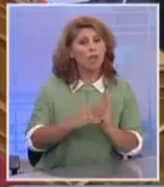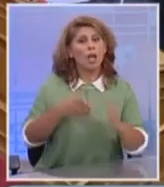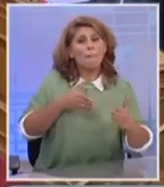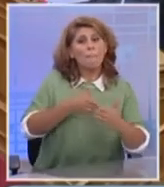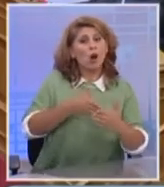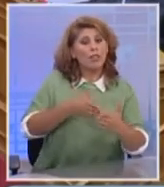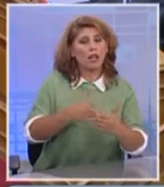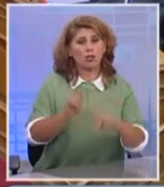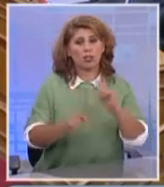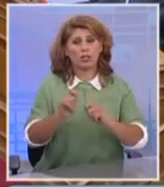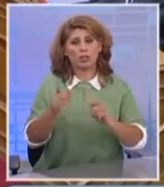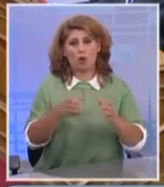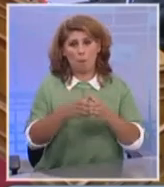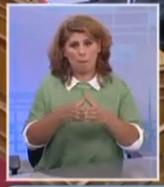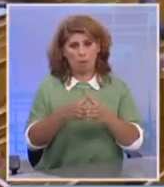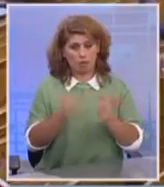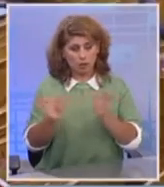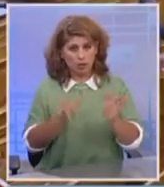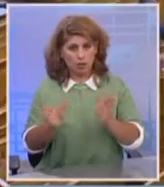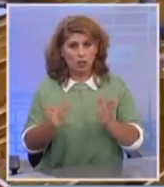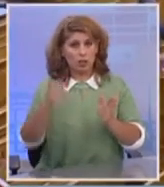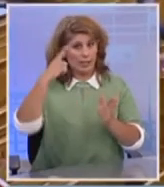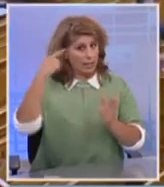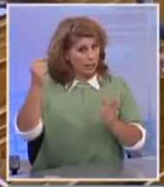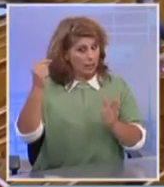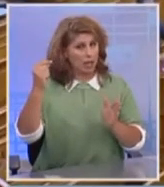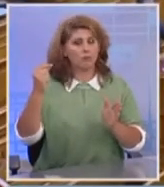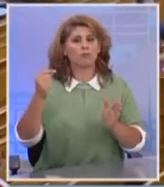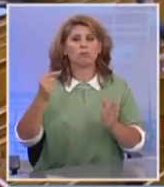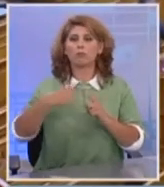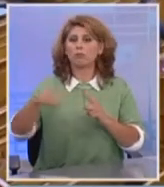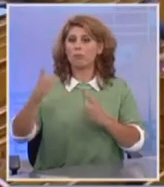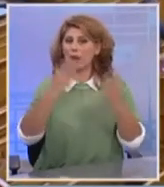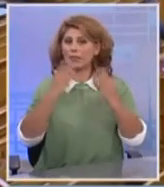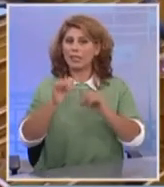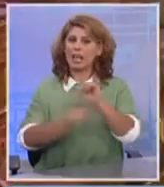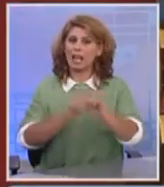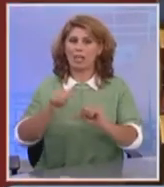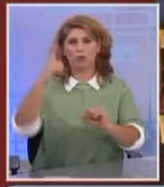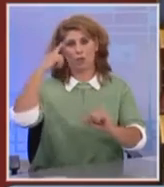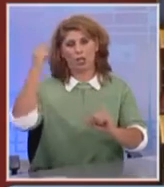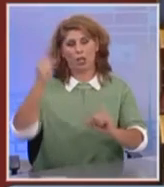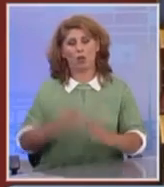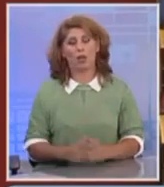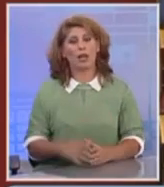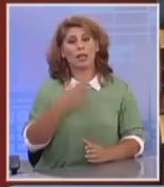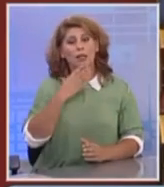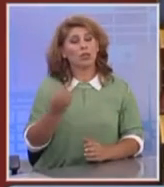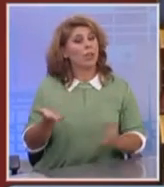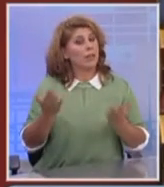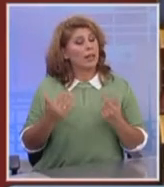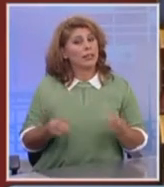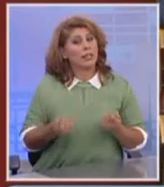εμπόδια στη συγκρότηση ομάδων προσανατολισμού σε λύκεια, στέλνετε μαθητές να αλλάξουν διδάξουν λύκειο. Γι' αυτό δεν έχετε